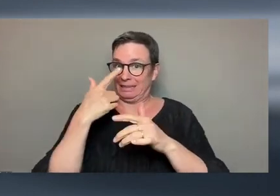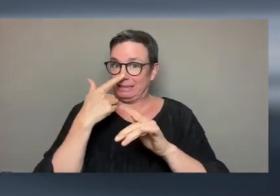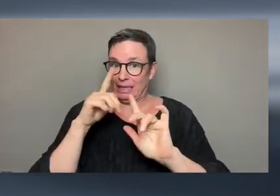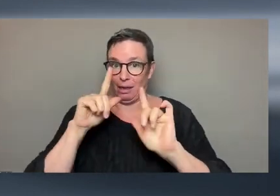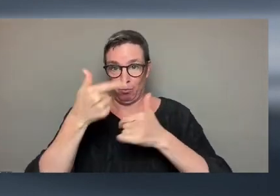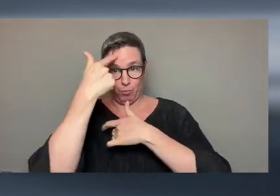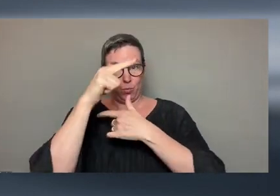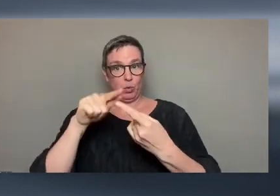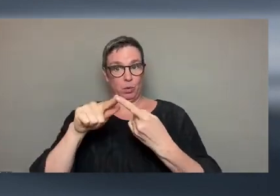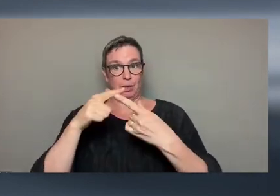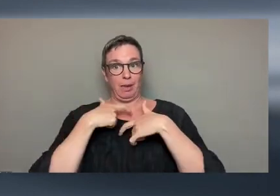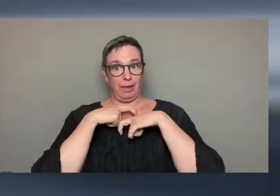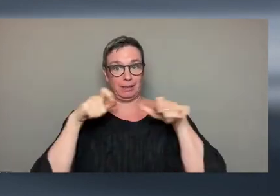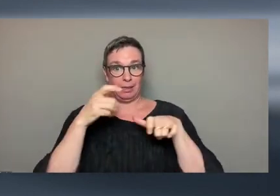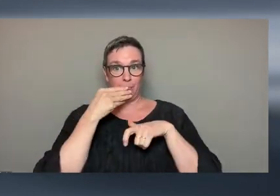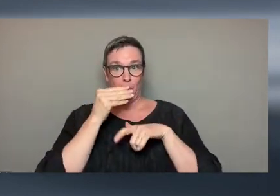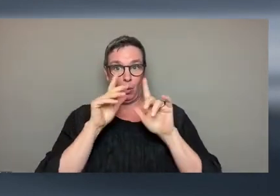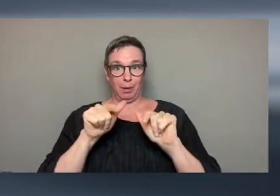l'accessibility.